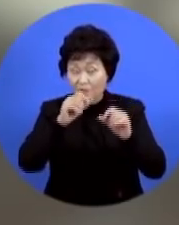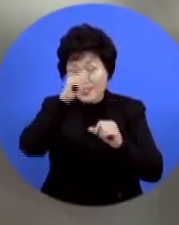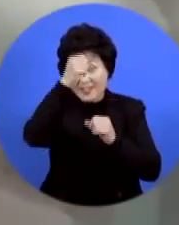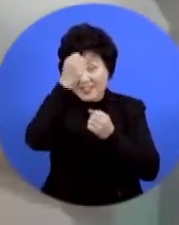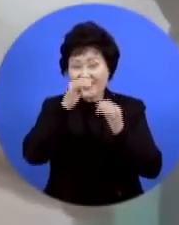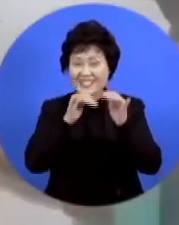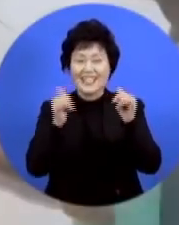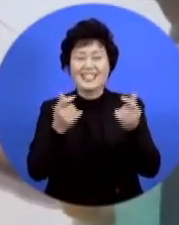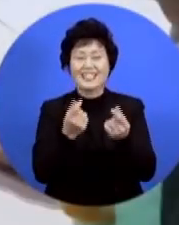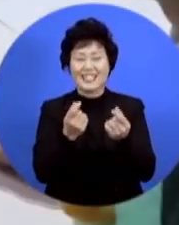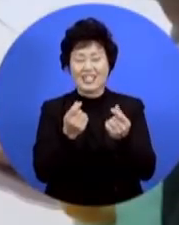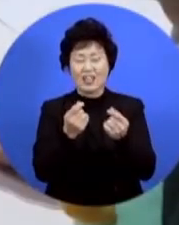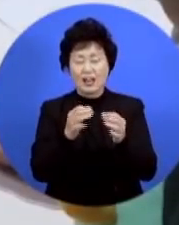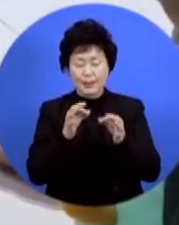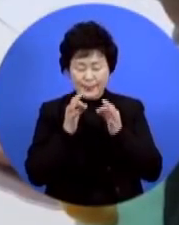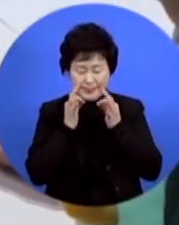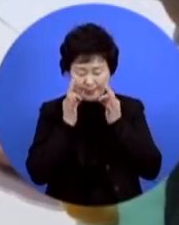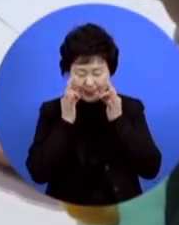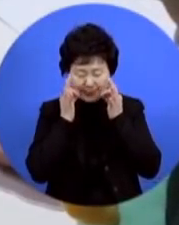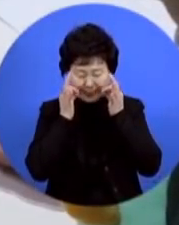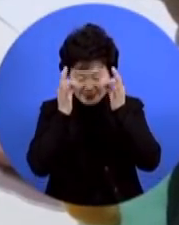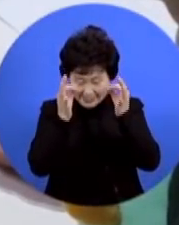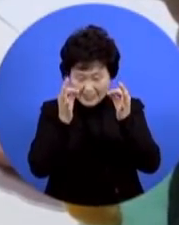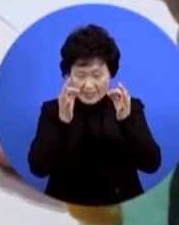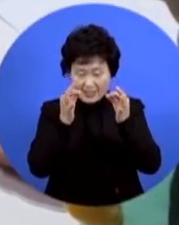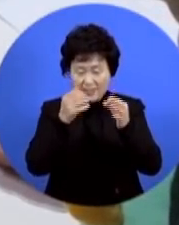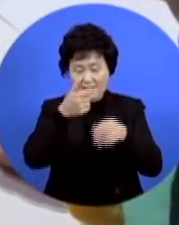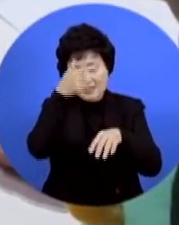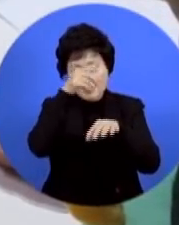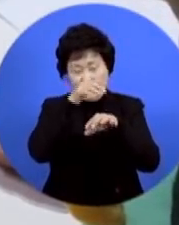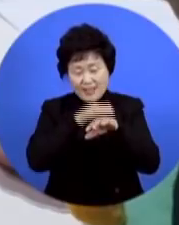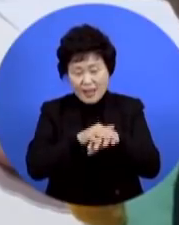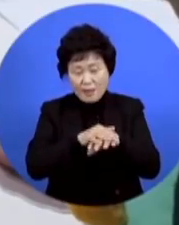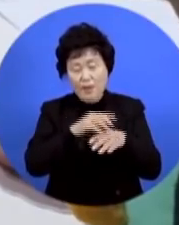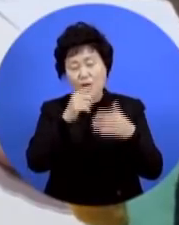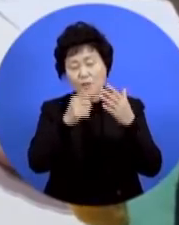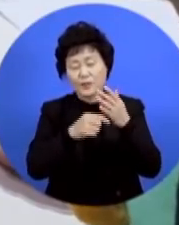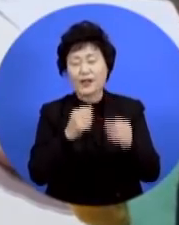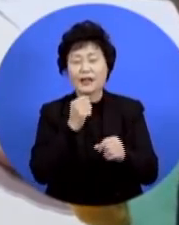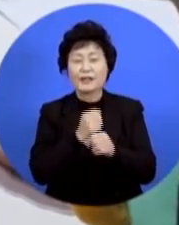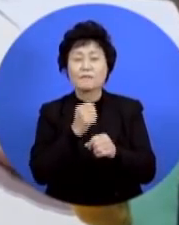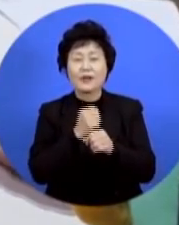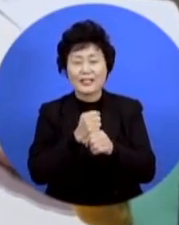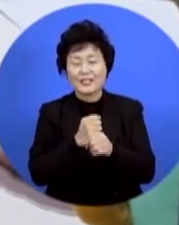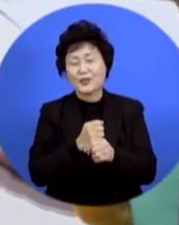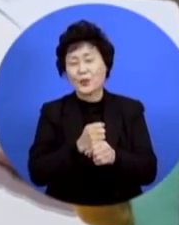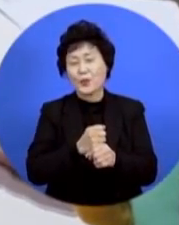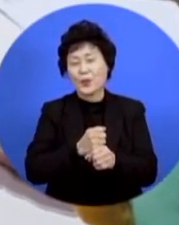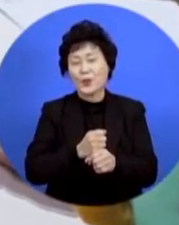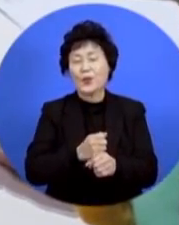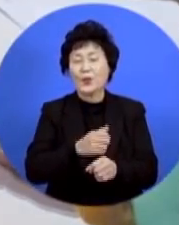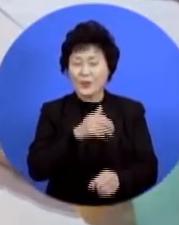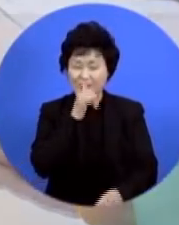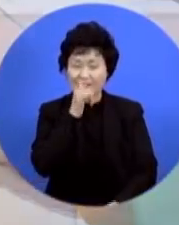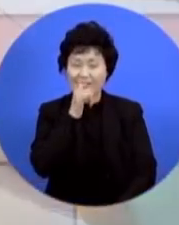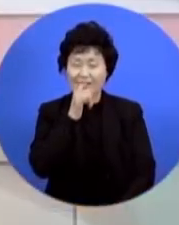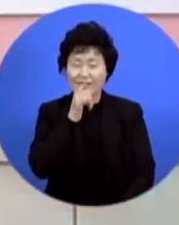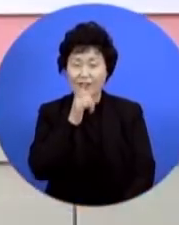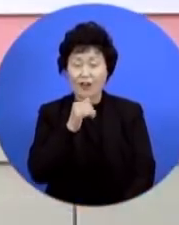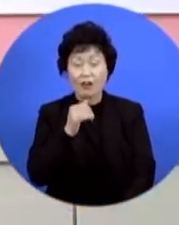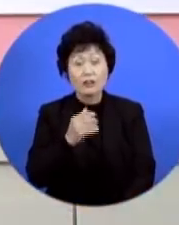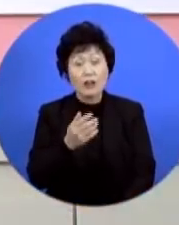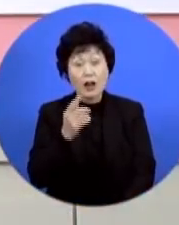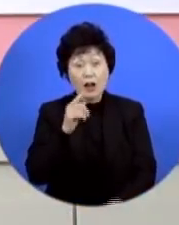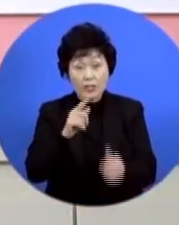아. 고기도 사 먹이 컴퓨터도 좋은 거 사주고 야. 그러면서 그냥 정성을 쏟아서 하니까 막 부모님들이 너무너무 이렇게